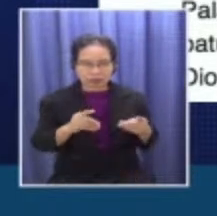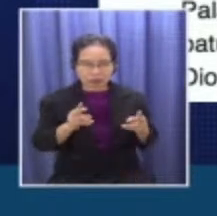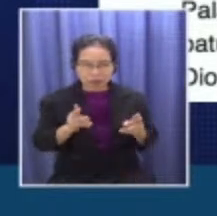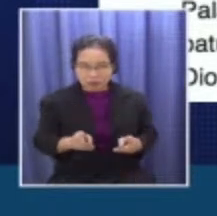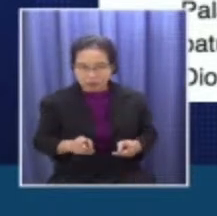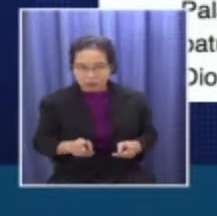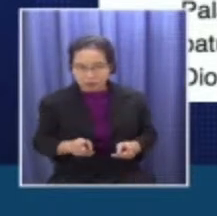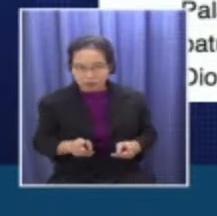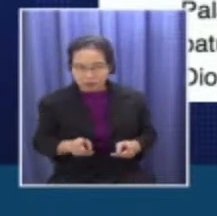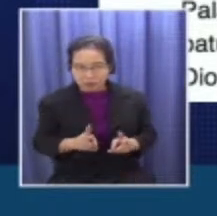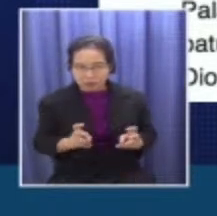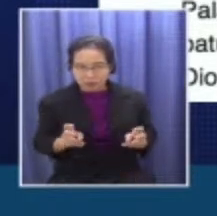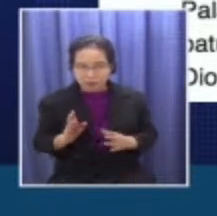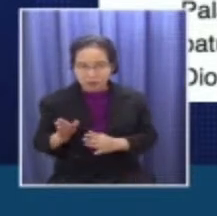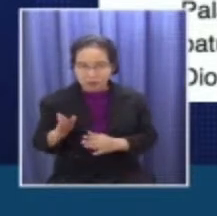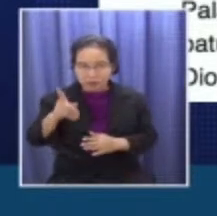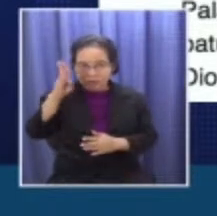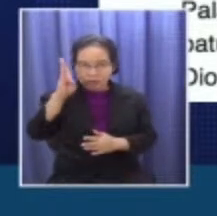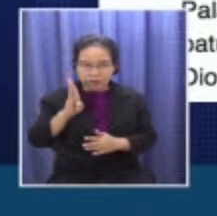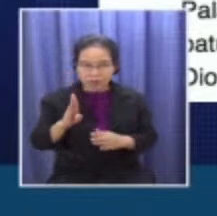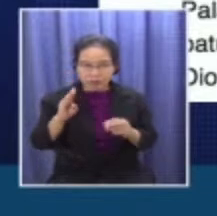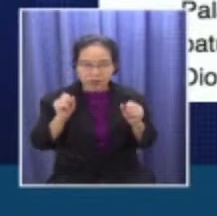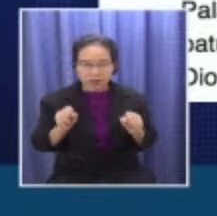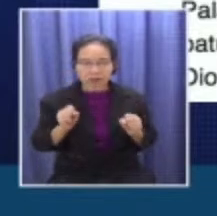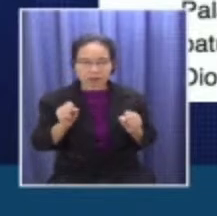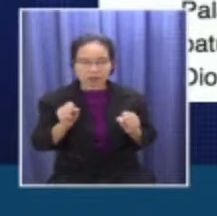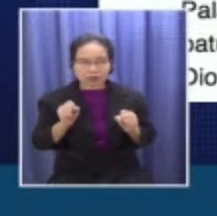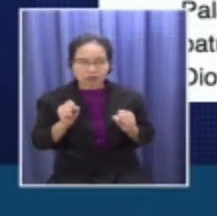na enipa mu die